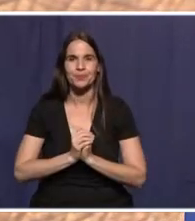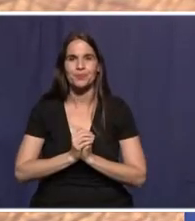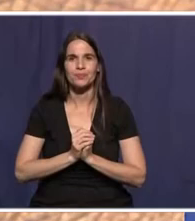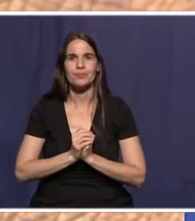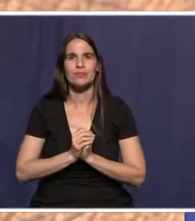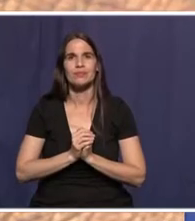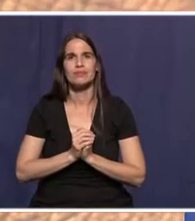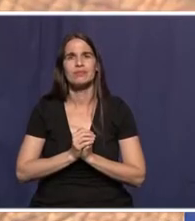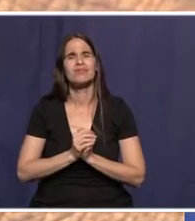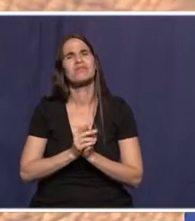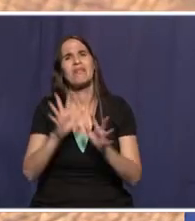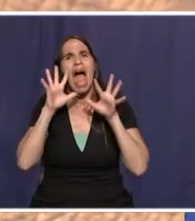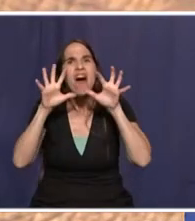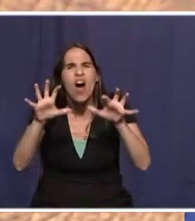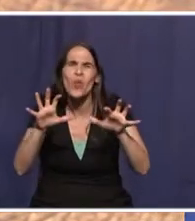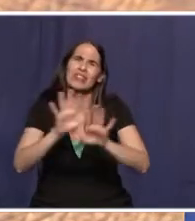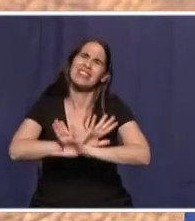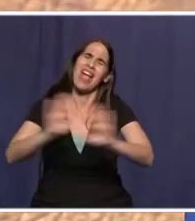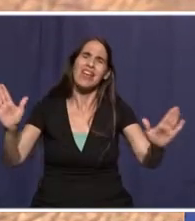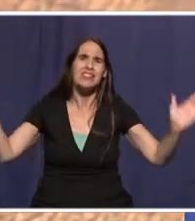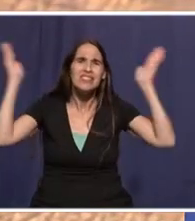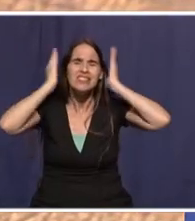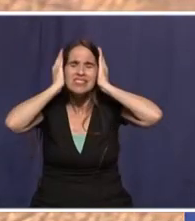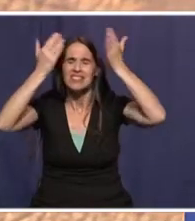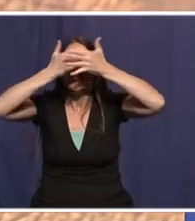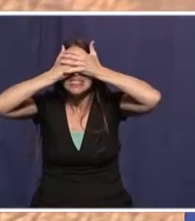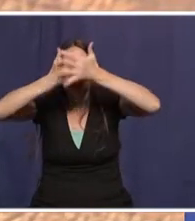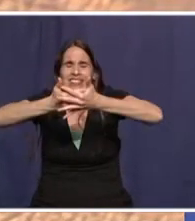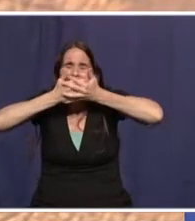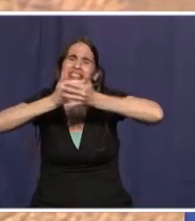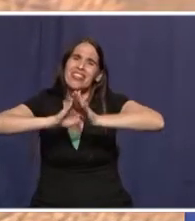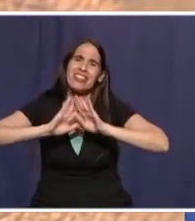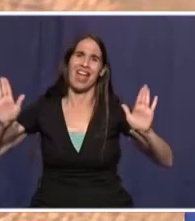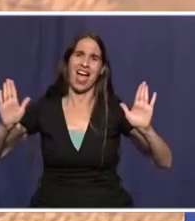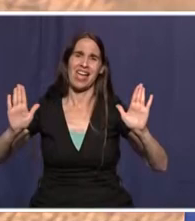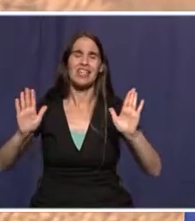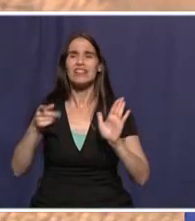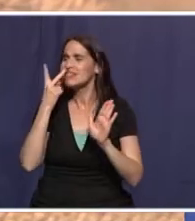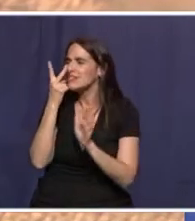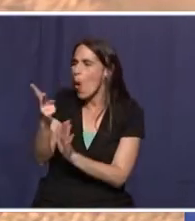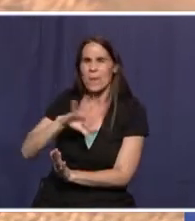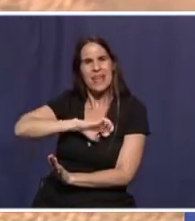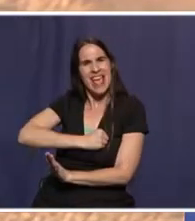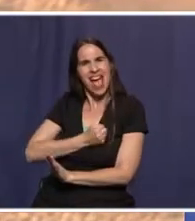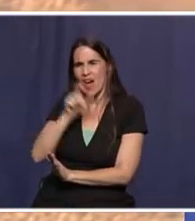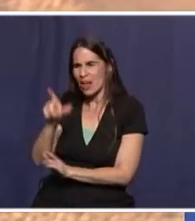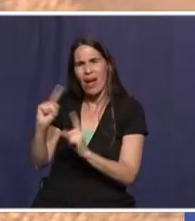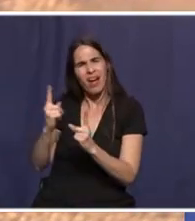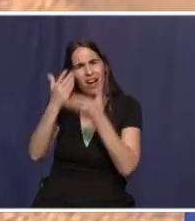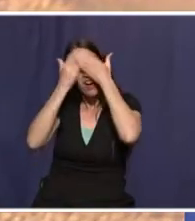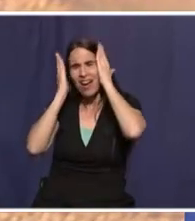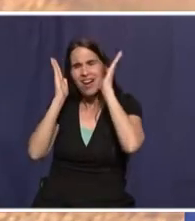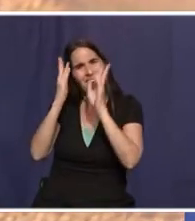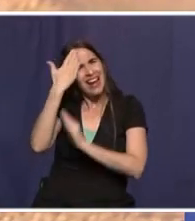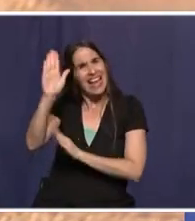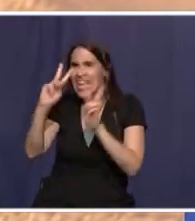מספיק עם ההפתחדות, מספיק עם עתימת האוזניים ועצימת העיניים מול הכאב של האחר. בואו נכבד את